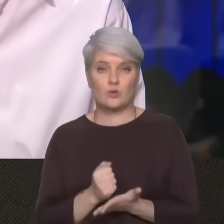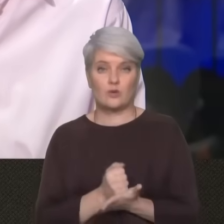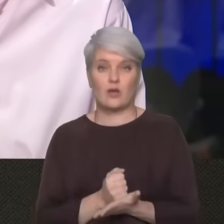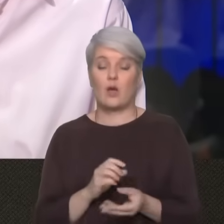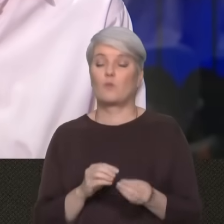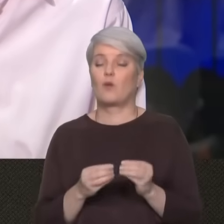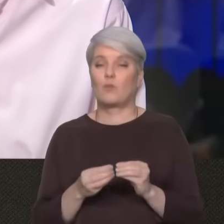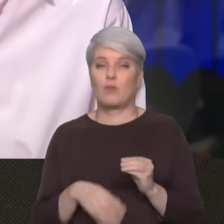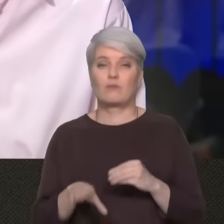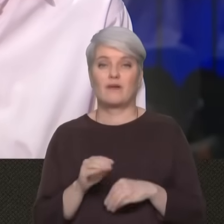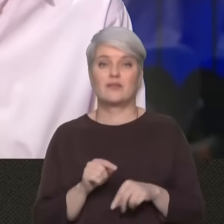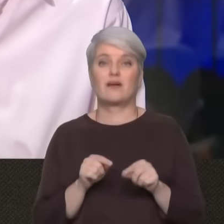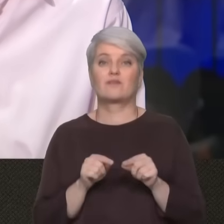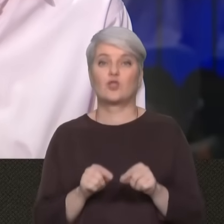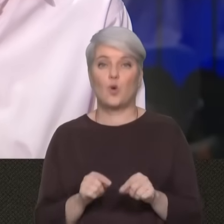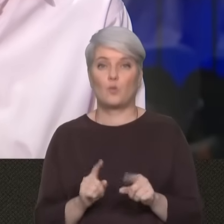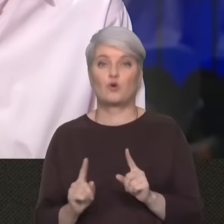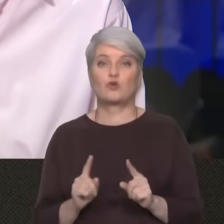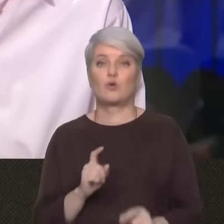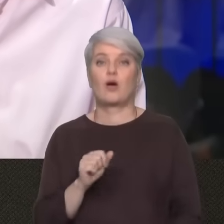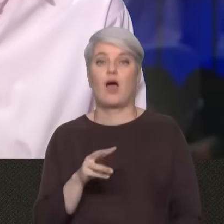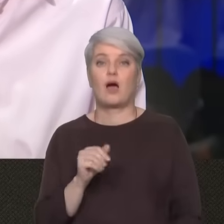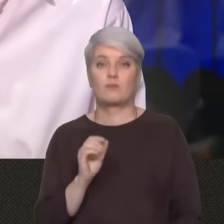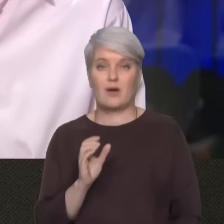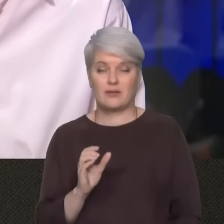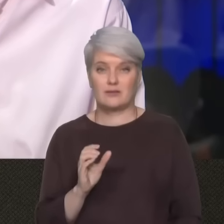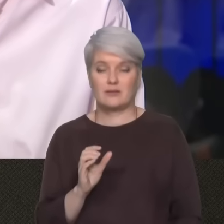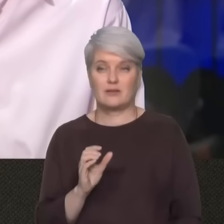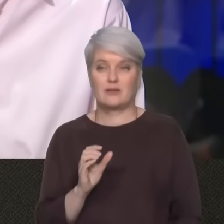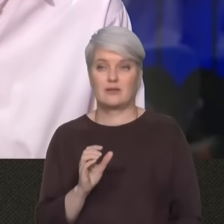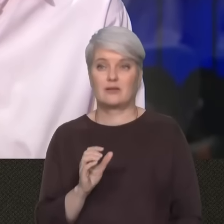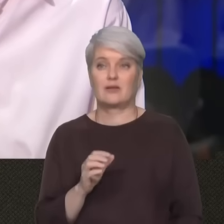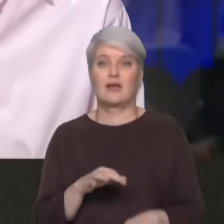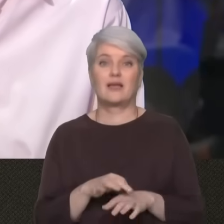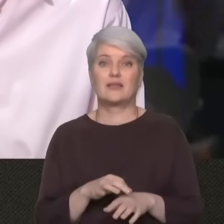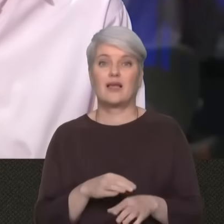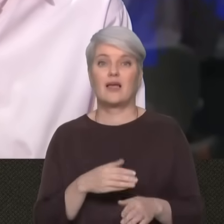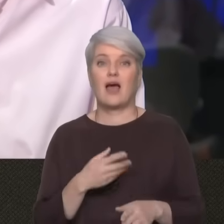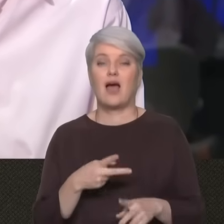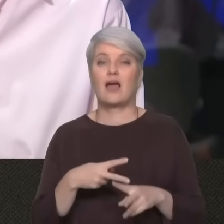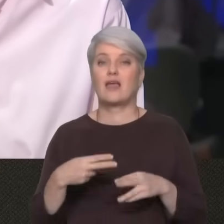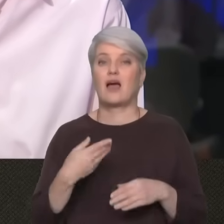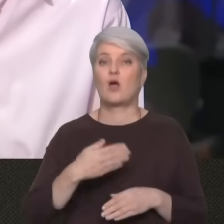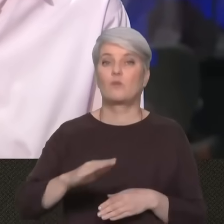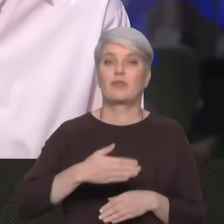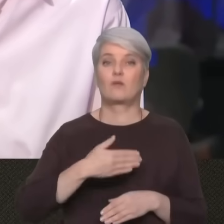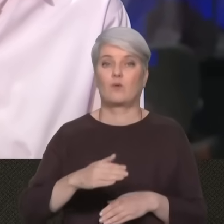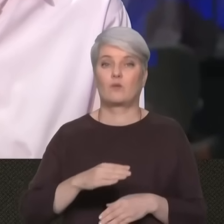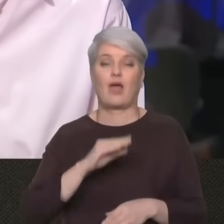проблема полягає в тому, що Хамас, ну, фактично йде такий пінг-понг. Єгиптяни кажуть,